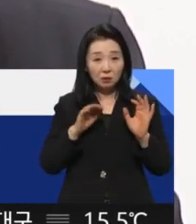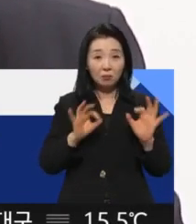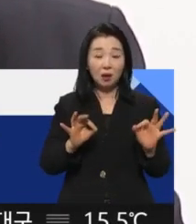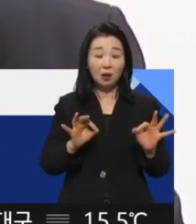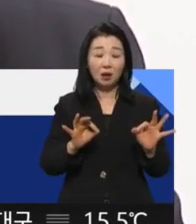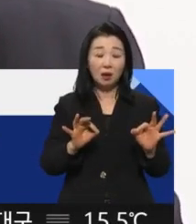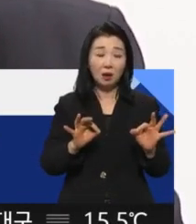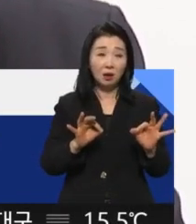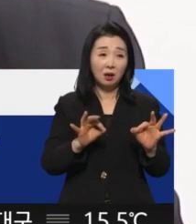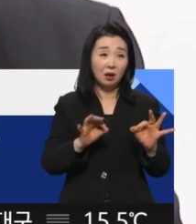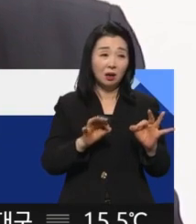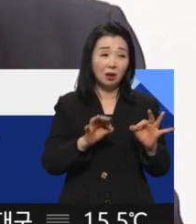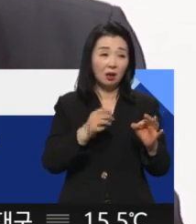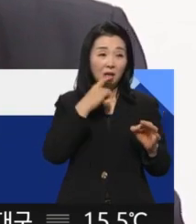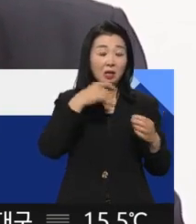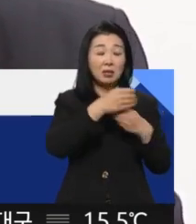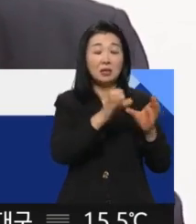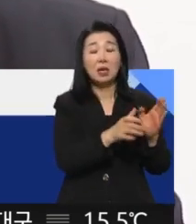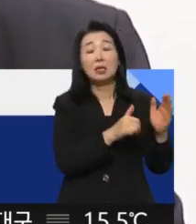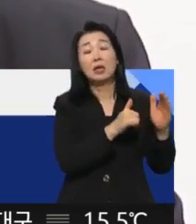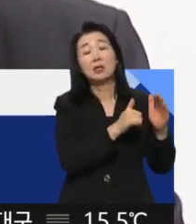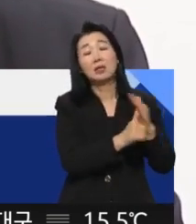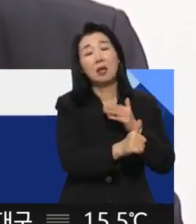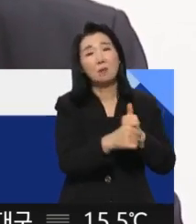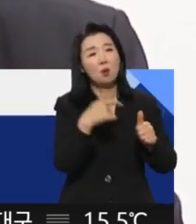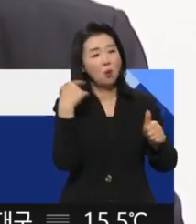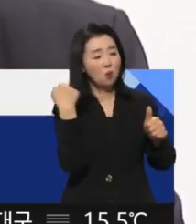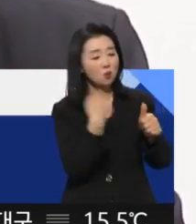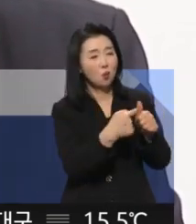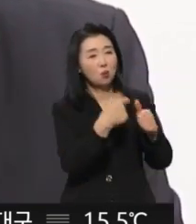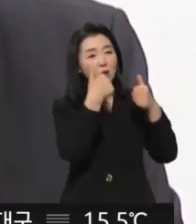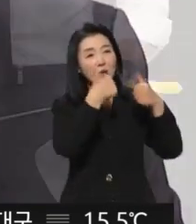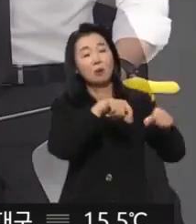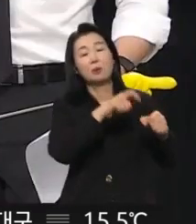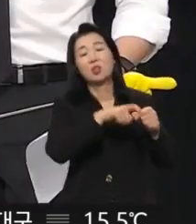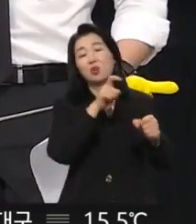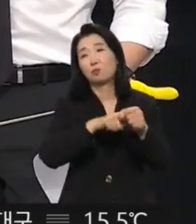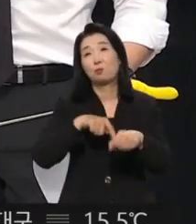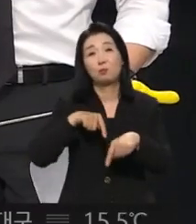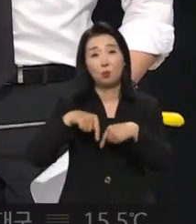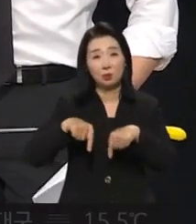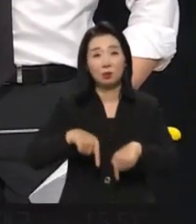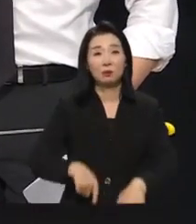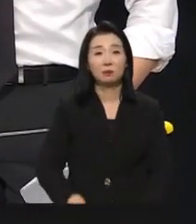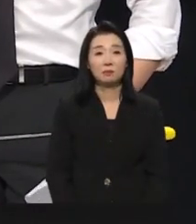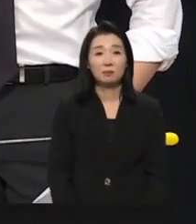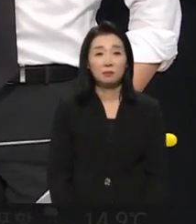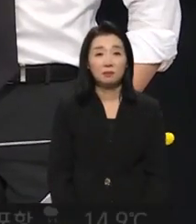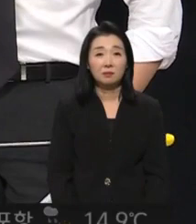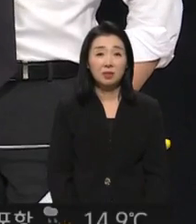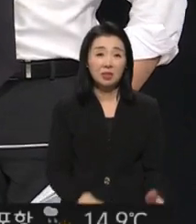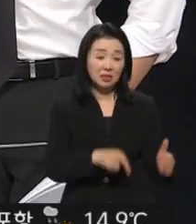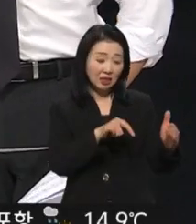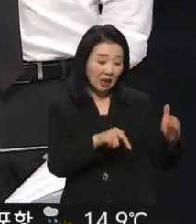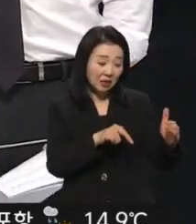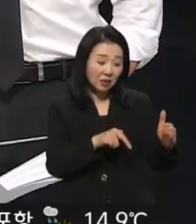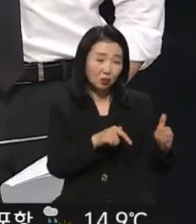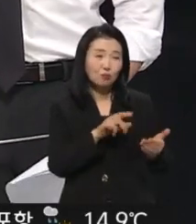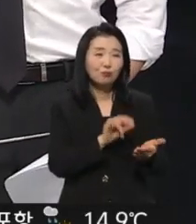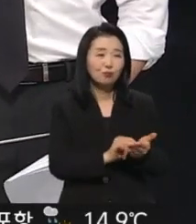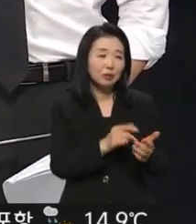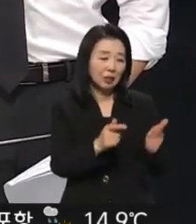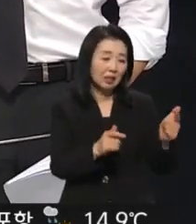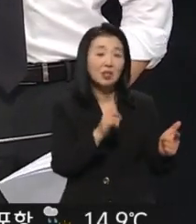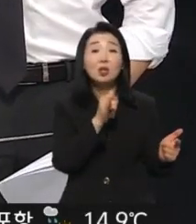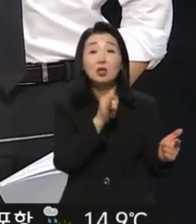볼 때는 이거는 야당 대표를 욕보이려고 하는 정치적 의도가 더 강하다 이렇게 보는 것이죠. 물론 이 야당 내부에도 이견은 있습니다.